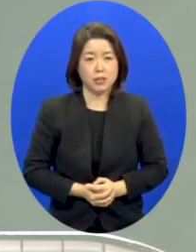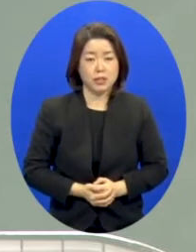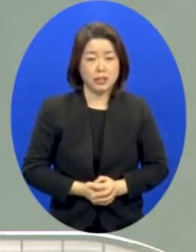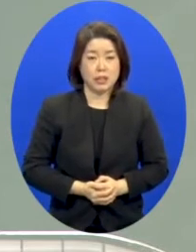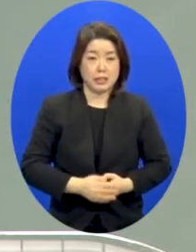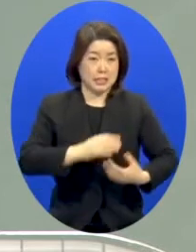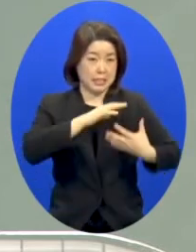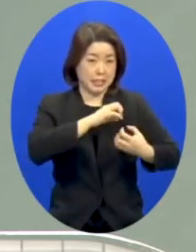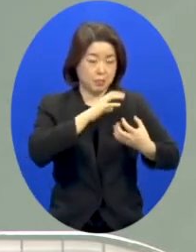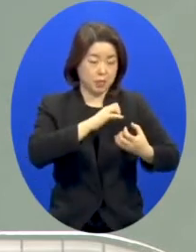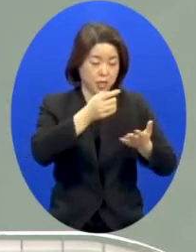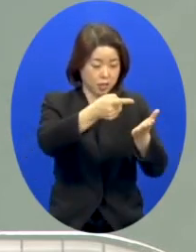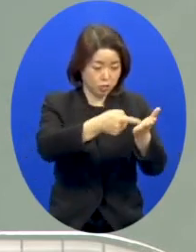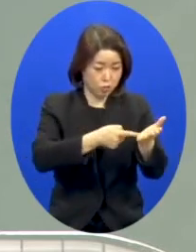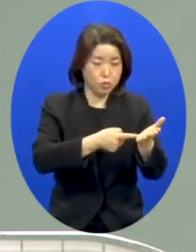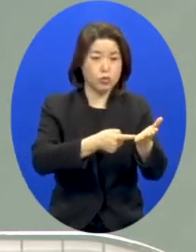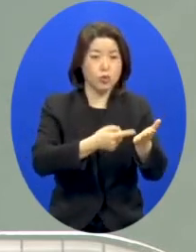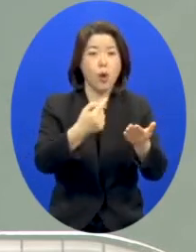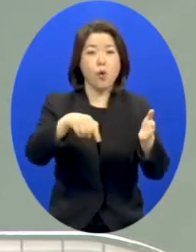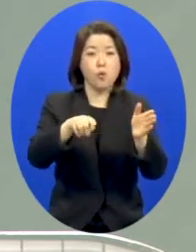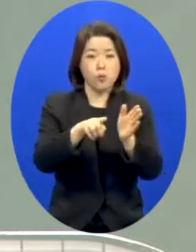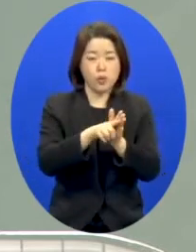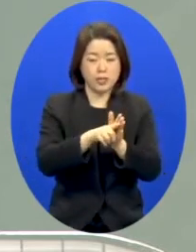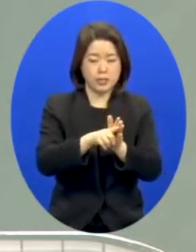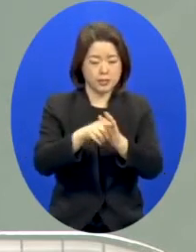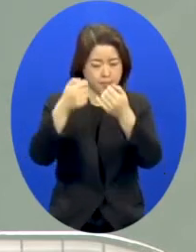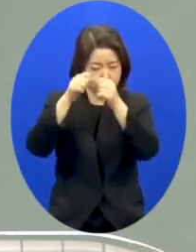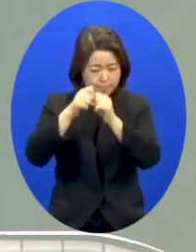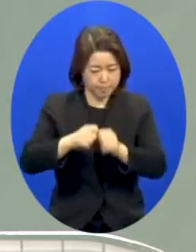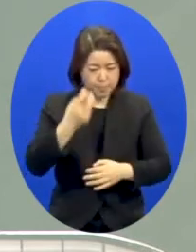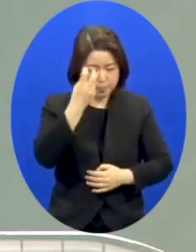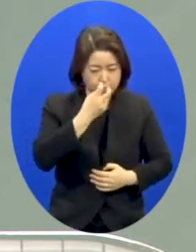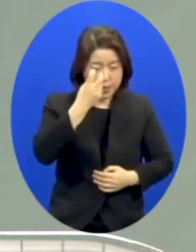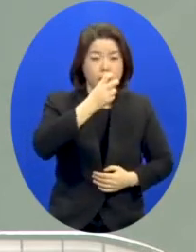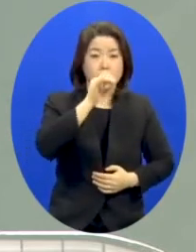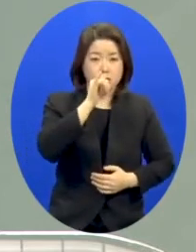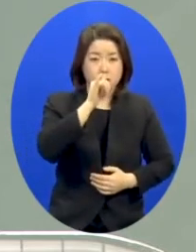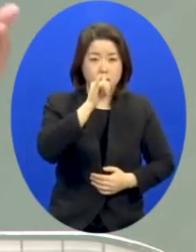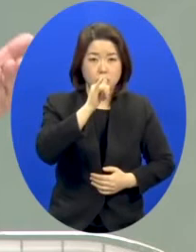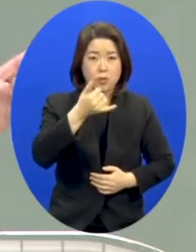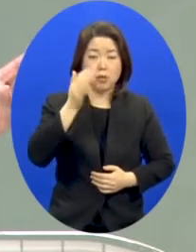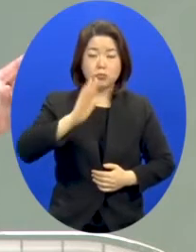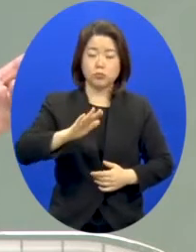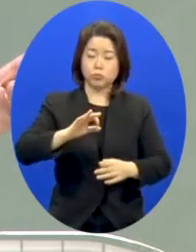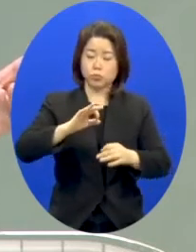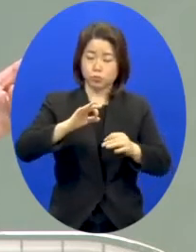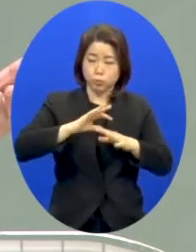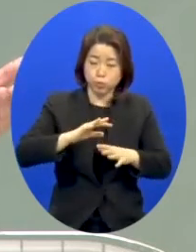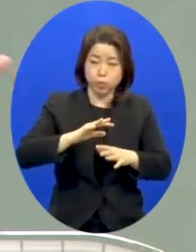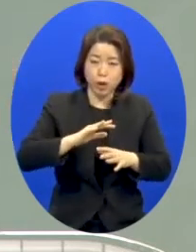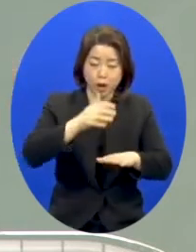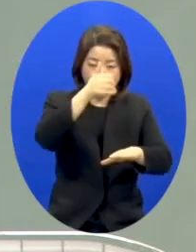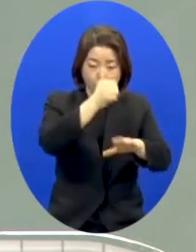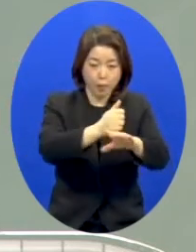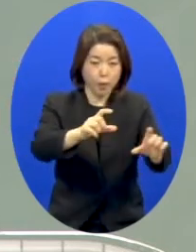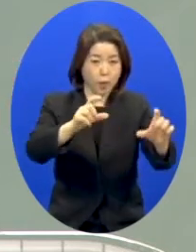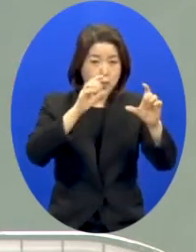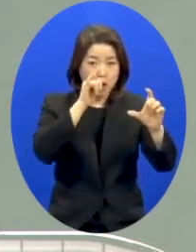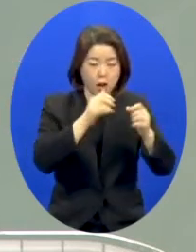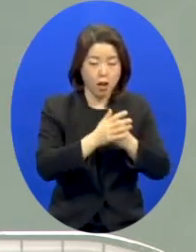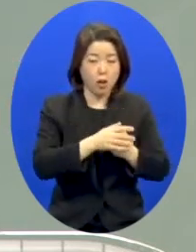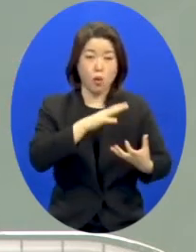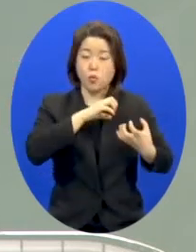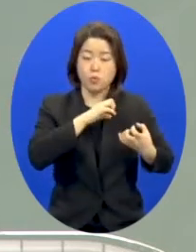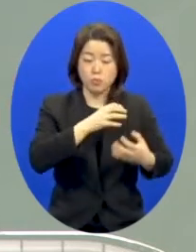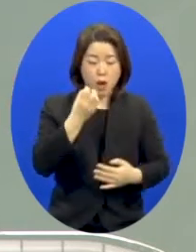심장 수술을 받기 위해서 정밀검사를 들어갔습니다 내 깜짝 놀란 결과가 나왔습니다 심장에는 아무